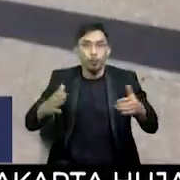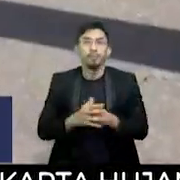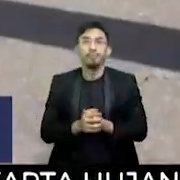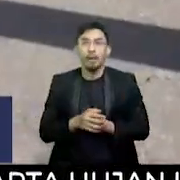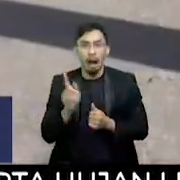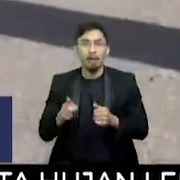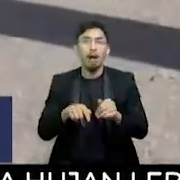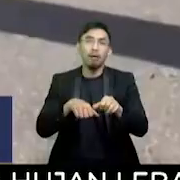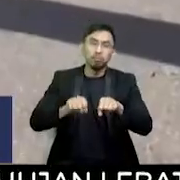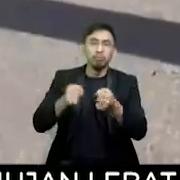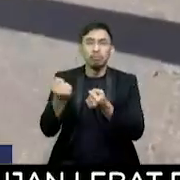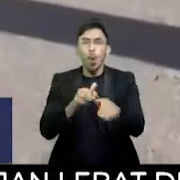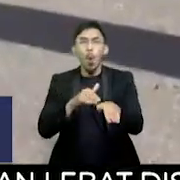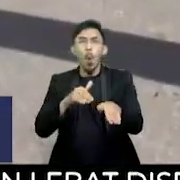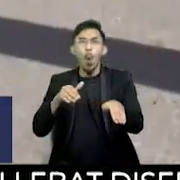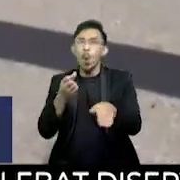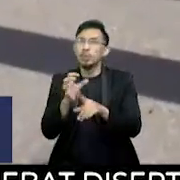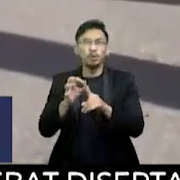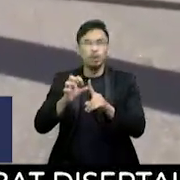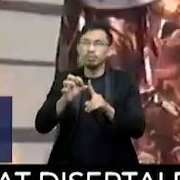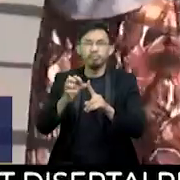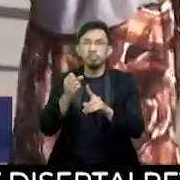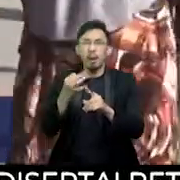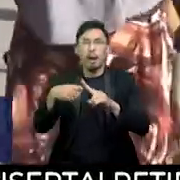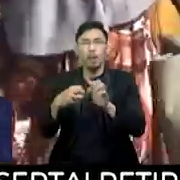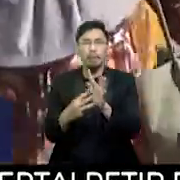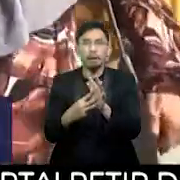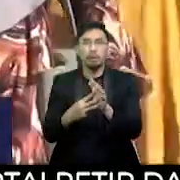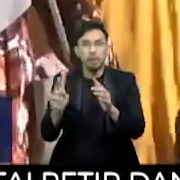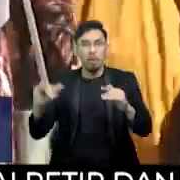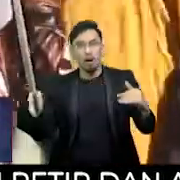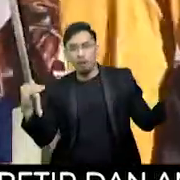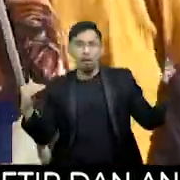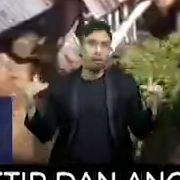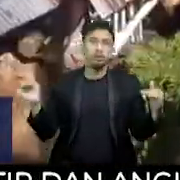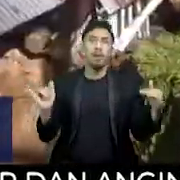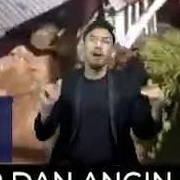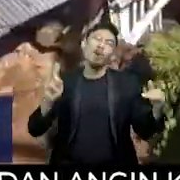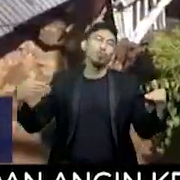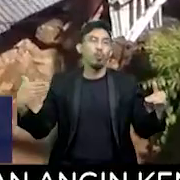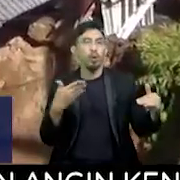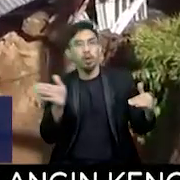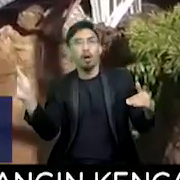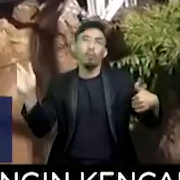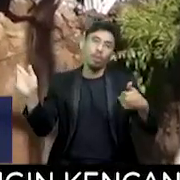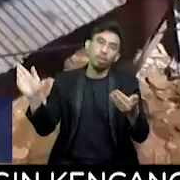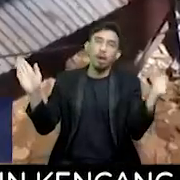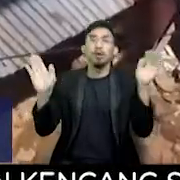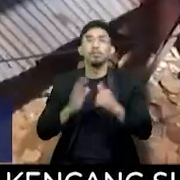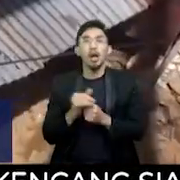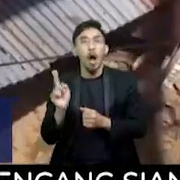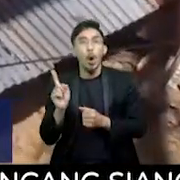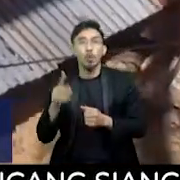kendaraan mencapai puluhan kilometer dari dua arah. Seluruh kendaraan terpaksa berputar arah, sementara penumpang angkutan umum nekat menyeberang